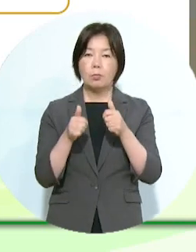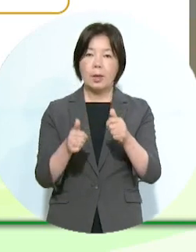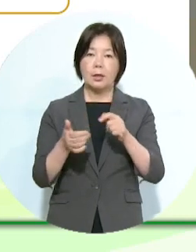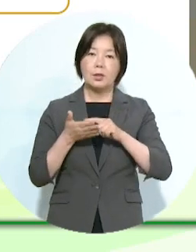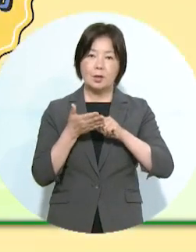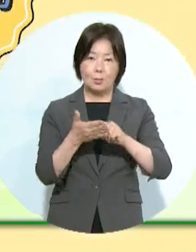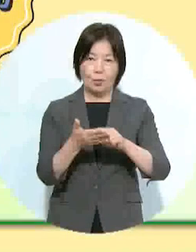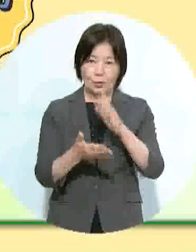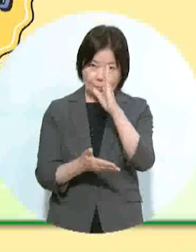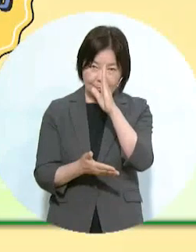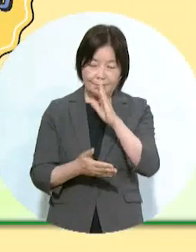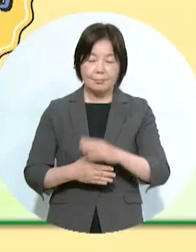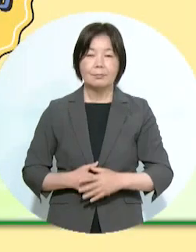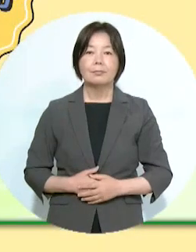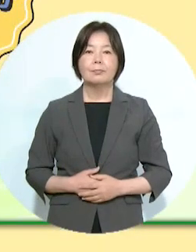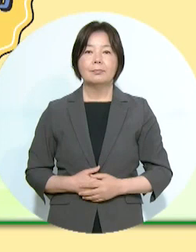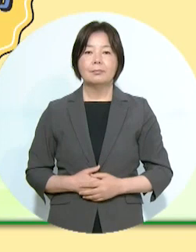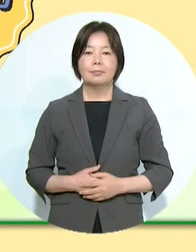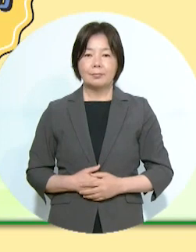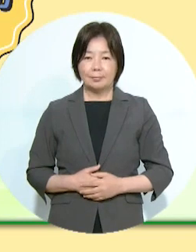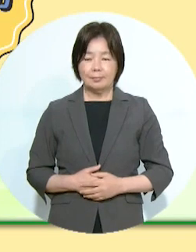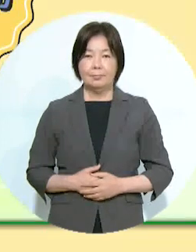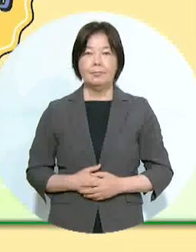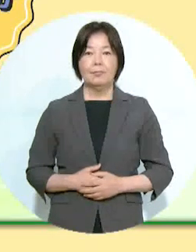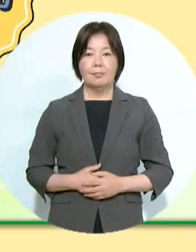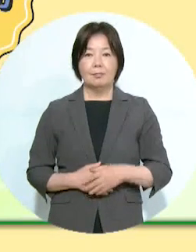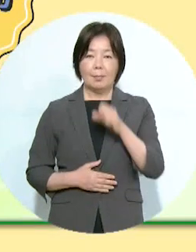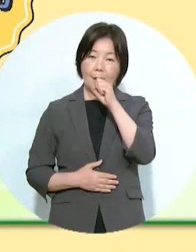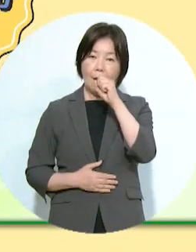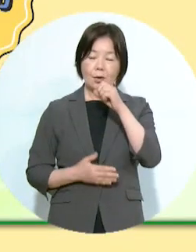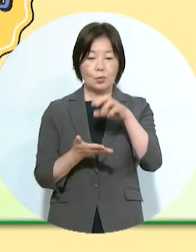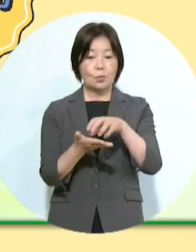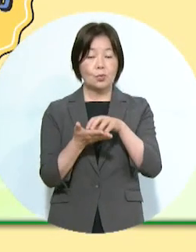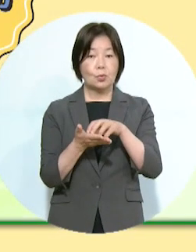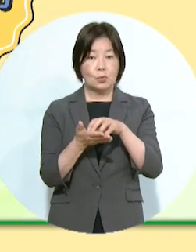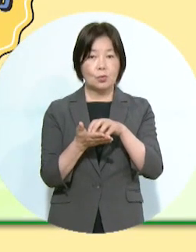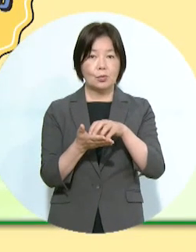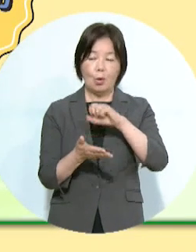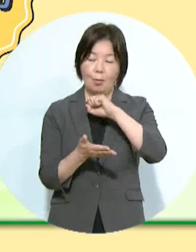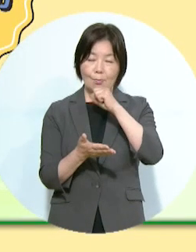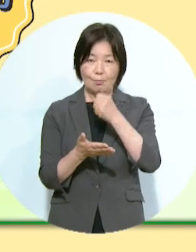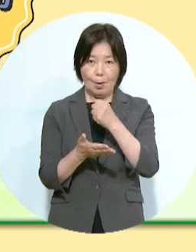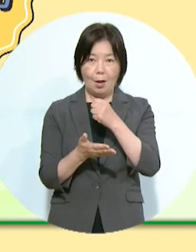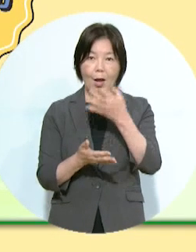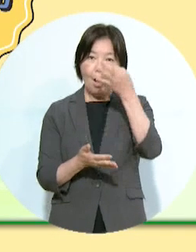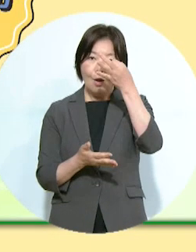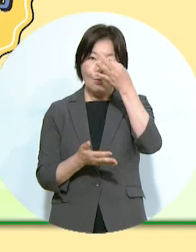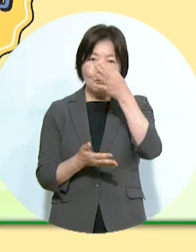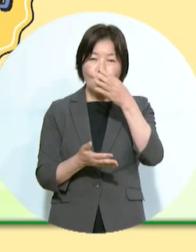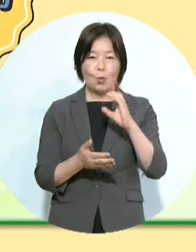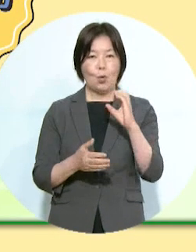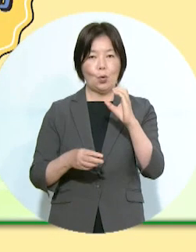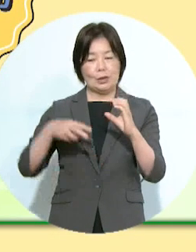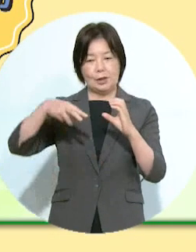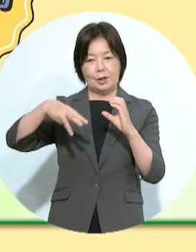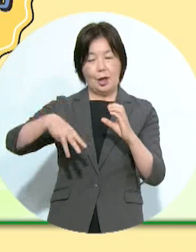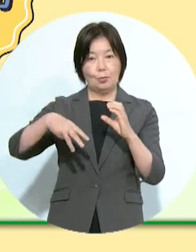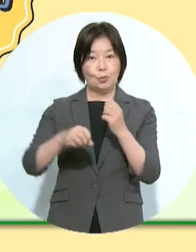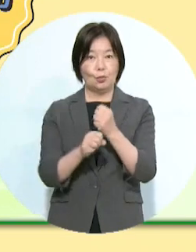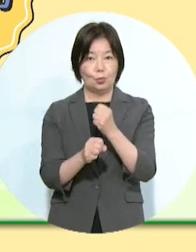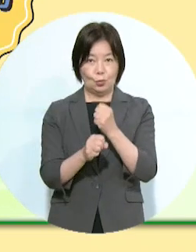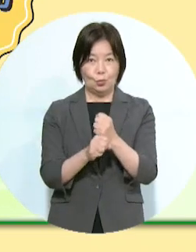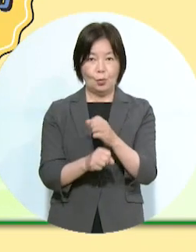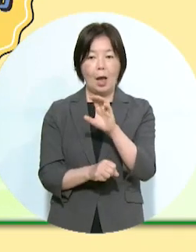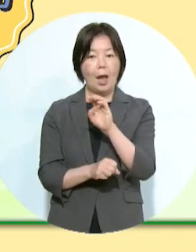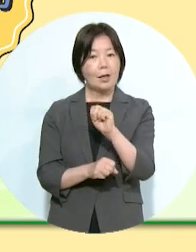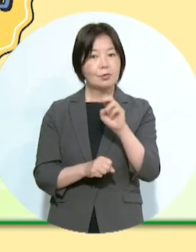。なお、優秀賞に選ばれるとプロにより CM 映像化され SNS などで